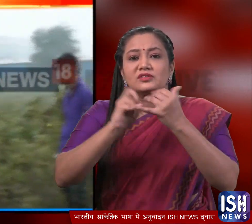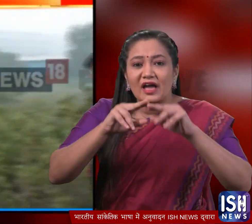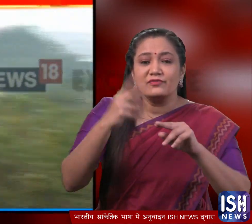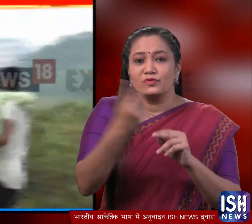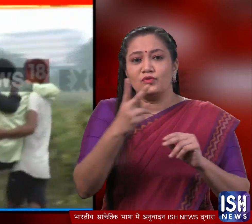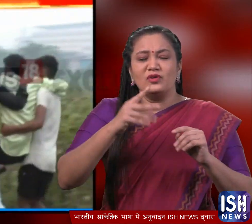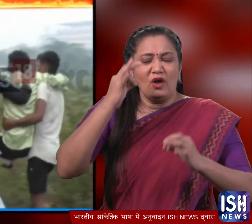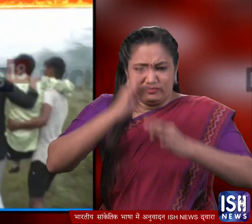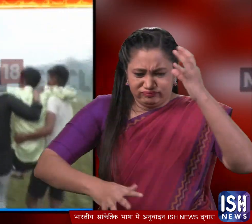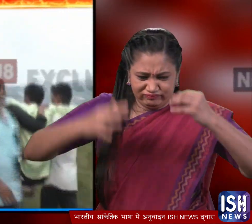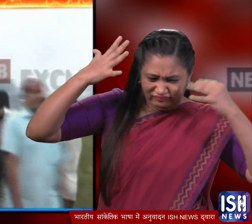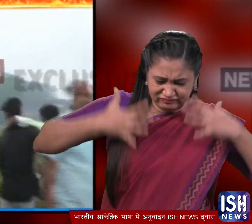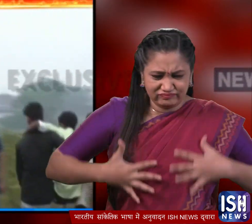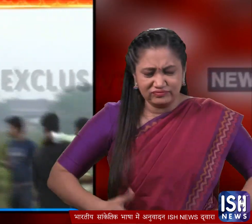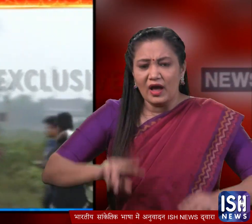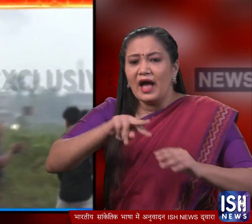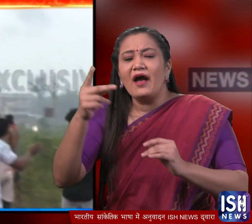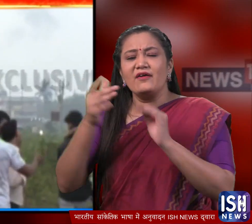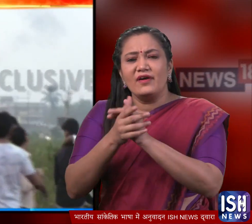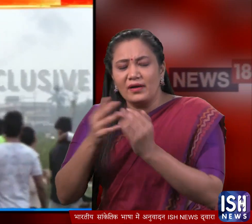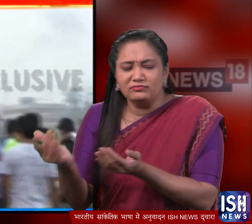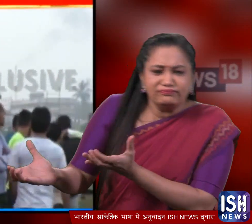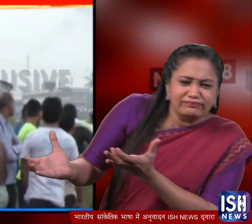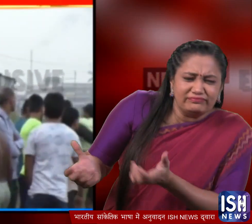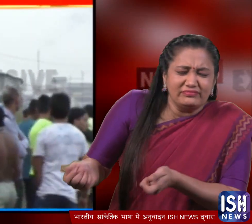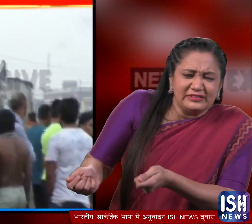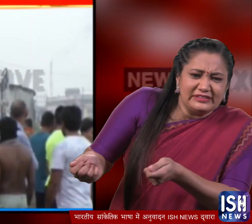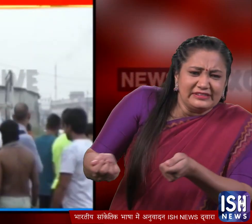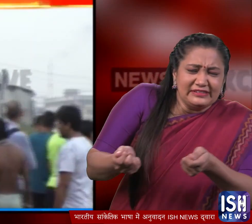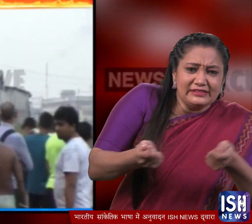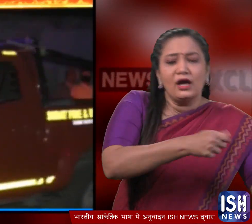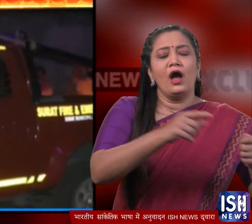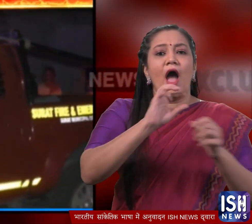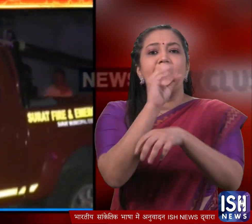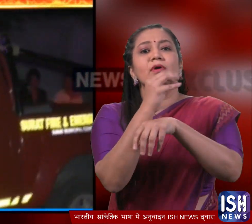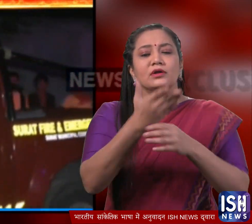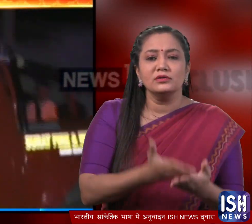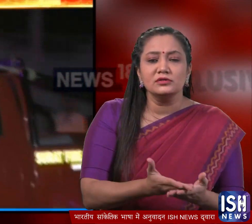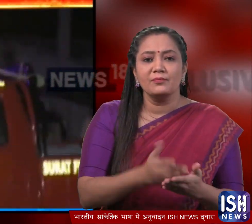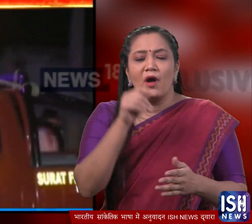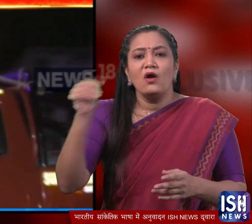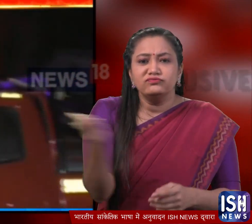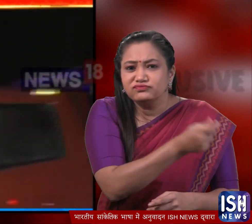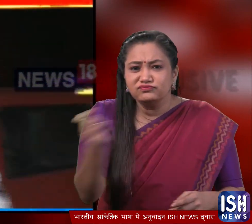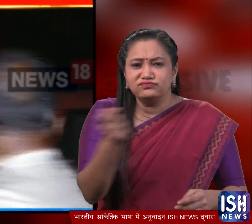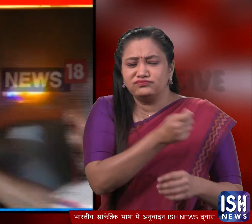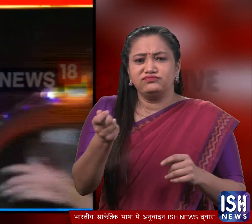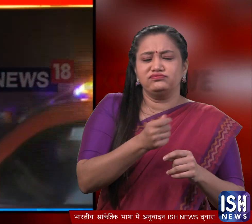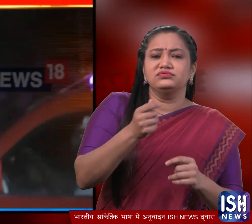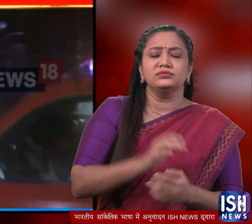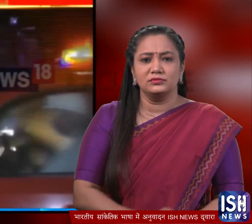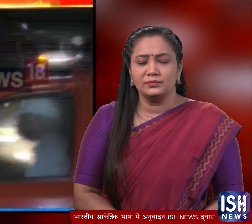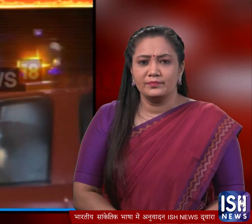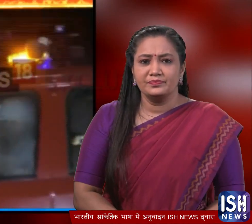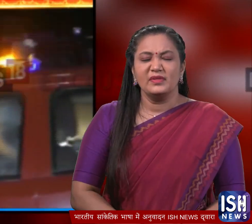कर्मचारी आग में झुलसे हुए अपने एक साथी को उठाकर एम्बुलेंस की तरफ जाते हुए दिखाई दिए। वहीं दूसरी तरफ फायर ब्रिगेड के कर्मचारी आग पर